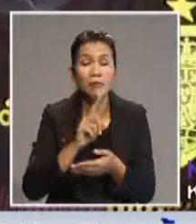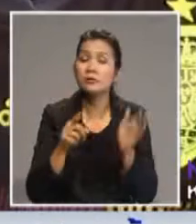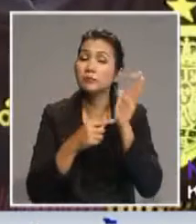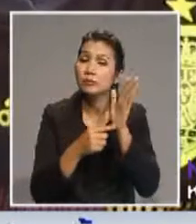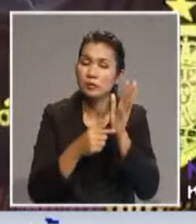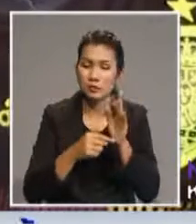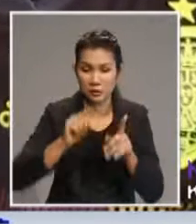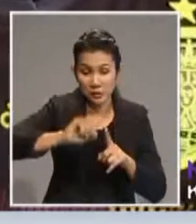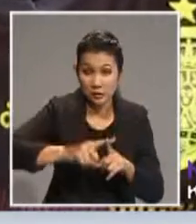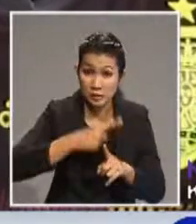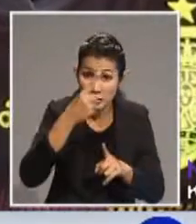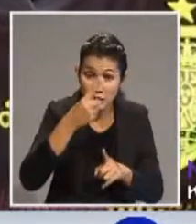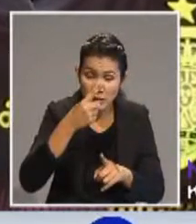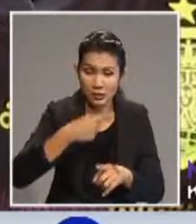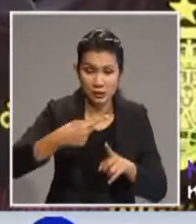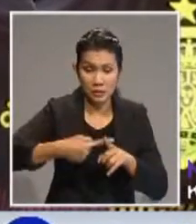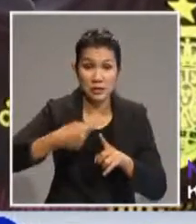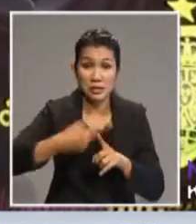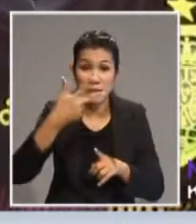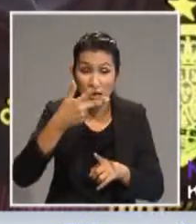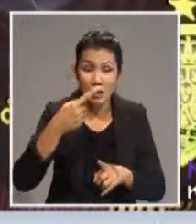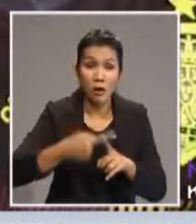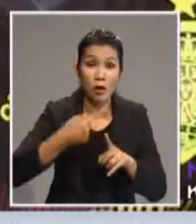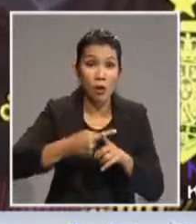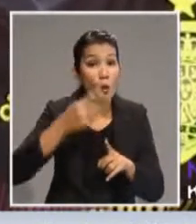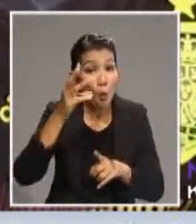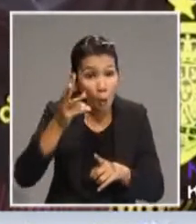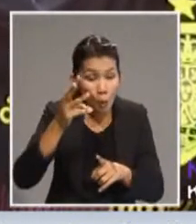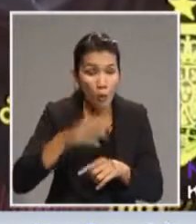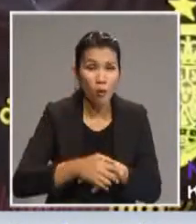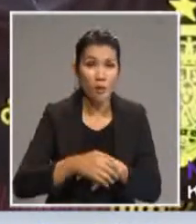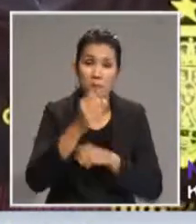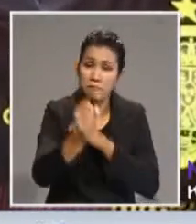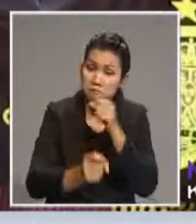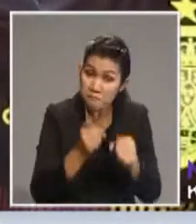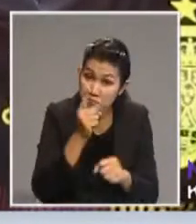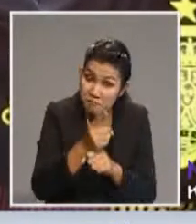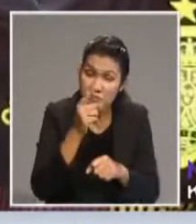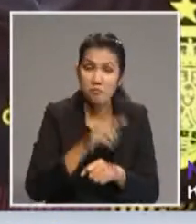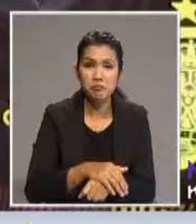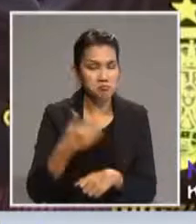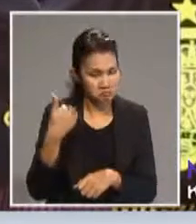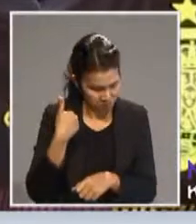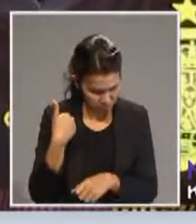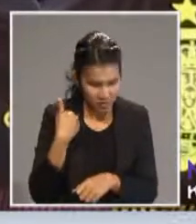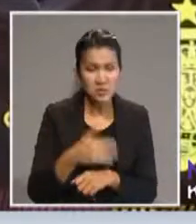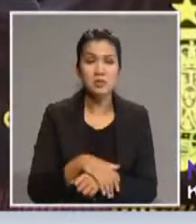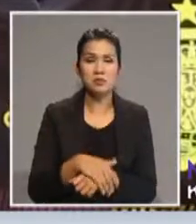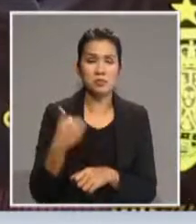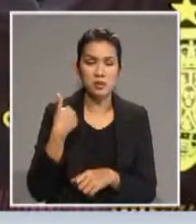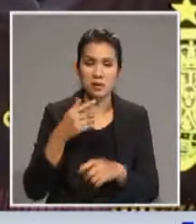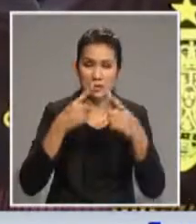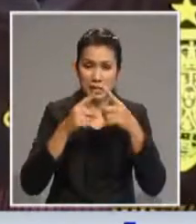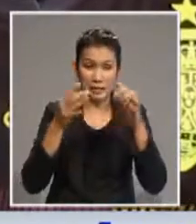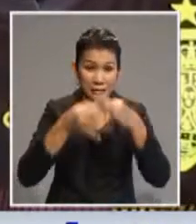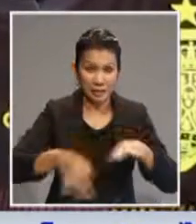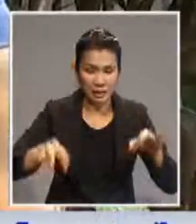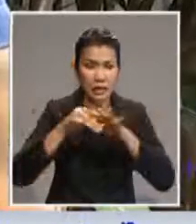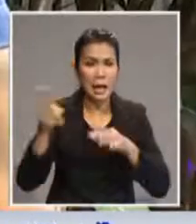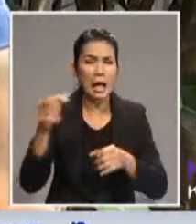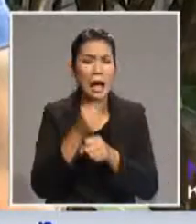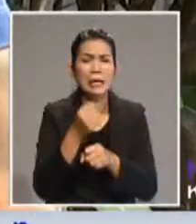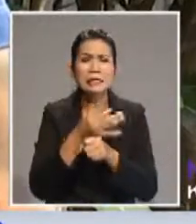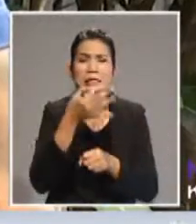ย่างเช่นรายเดือนราย3เดือนราย6เดือน รายป ี อ๋อมีหมดเลย มีหมดเลยขึ้นอยู่กับว่าเขาประกอบ